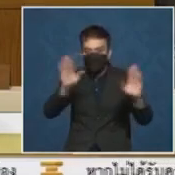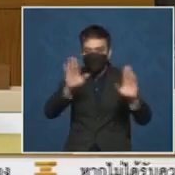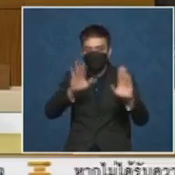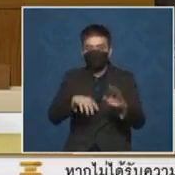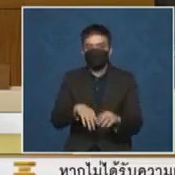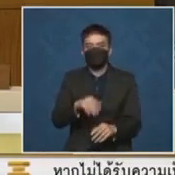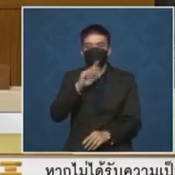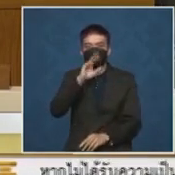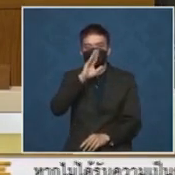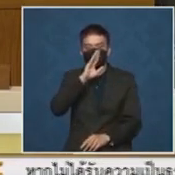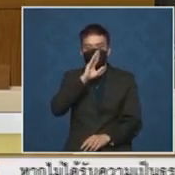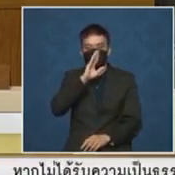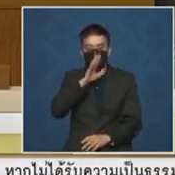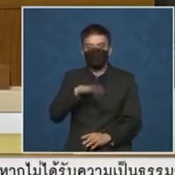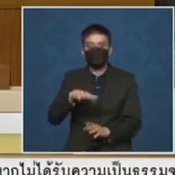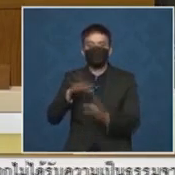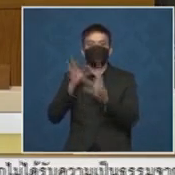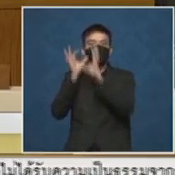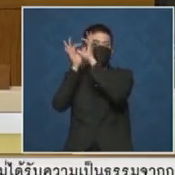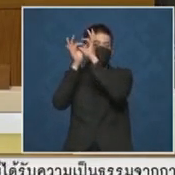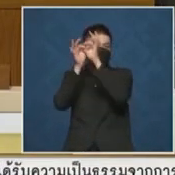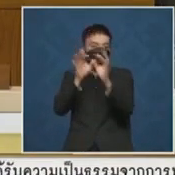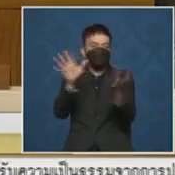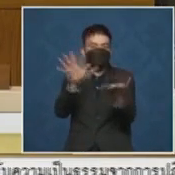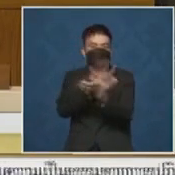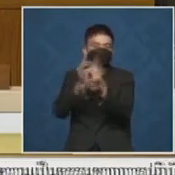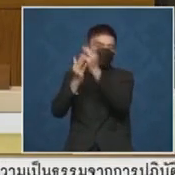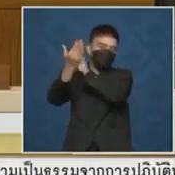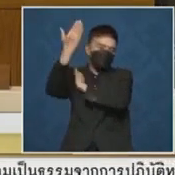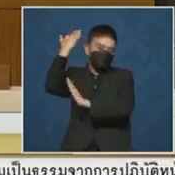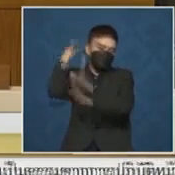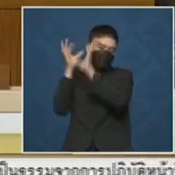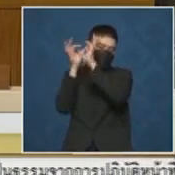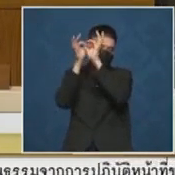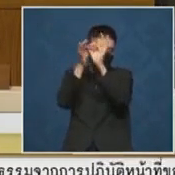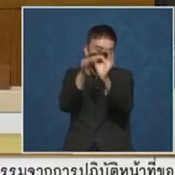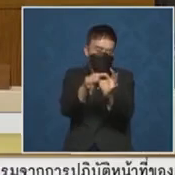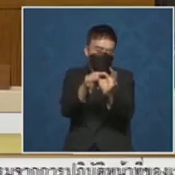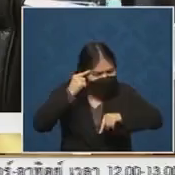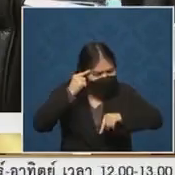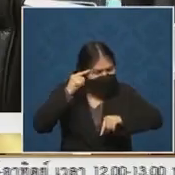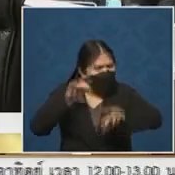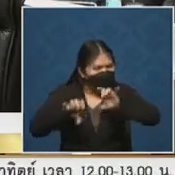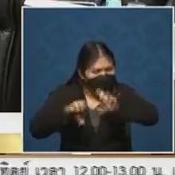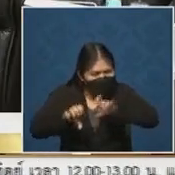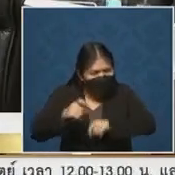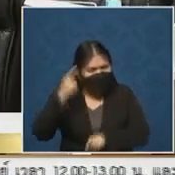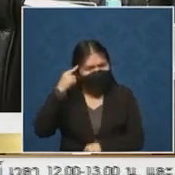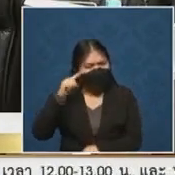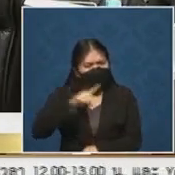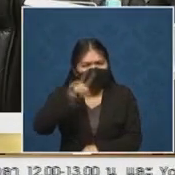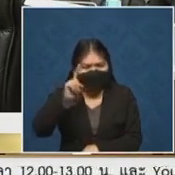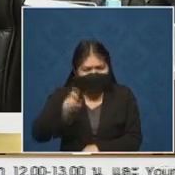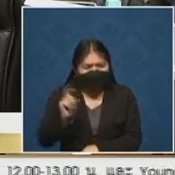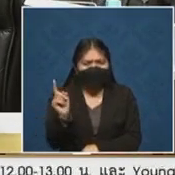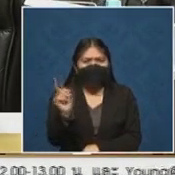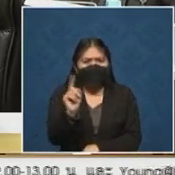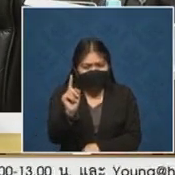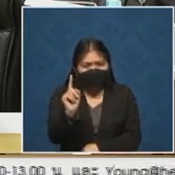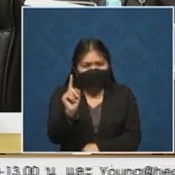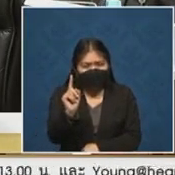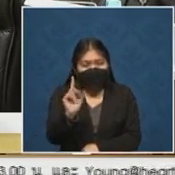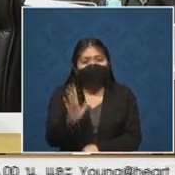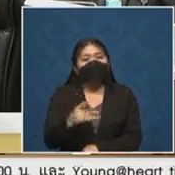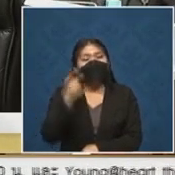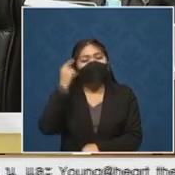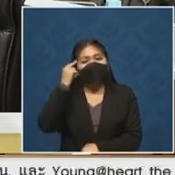ก้าวไกลสสก้าวไกลได้ทีเลยอังมาแล้วเนี่ยเดินเข้ามาให้ซัดถึงที่เลยนะก็มีการ